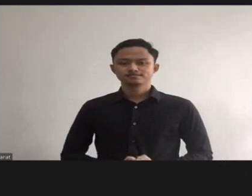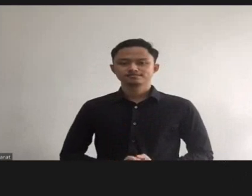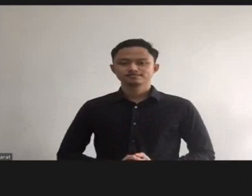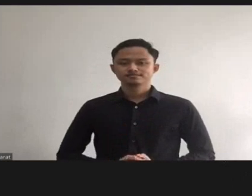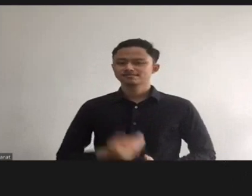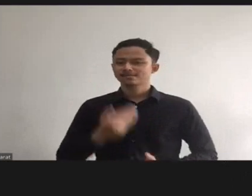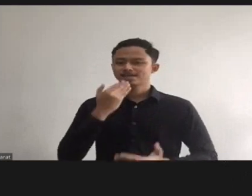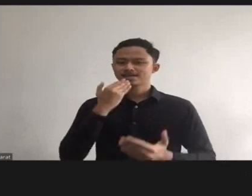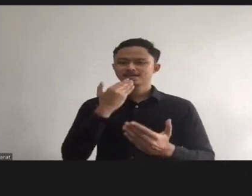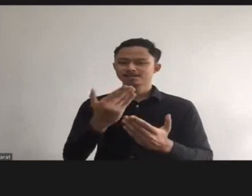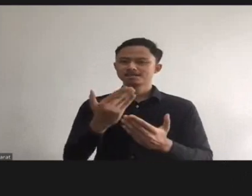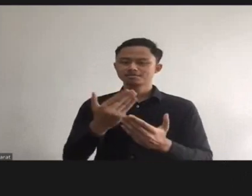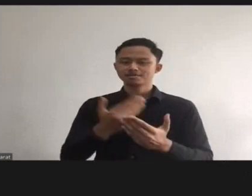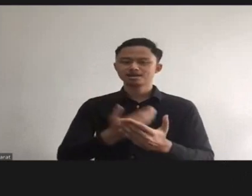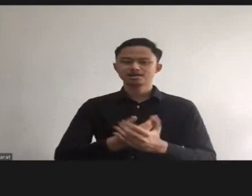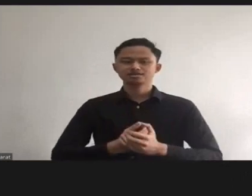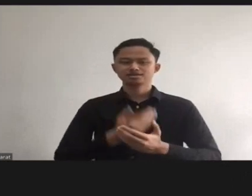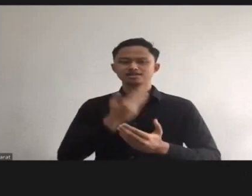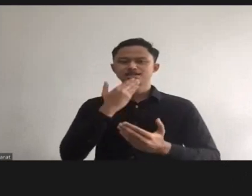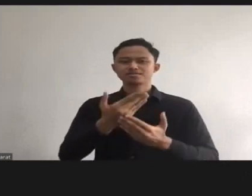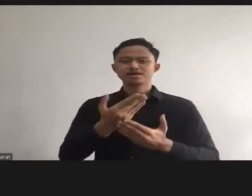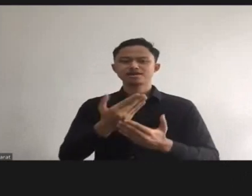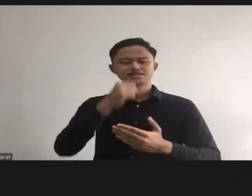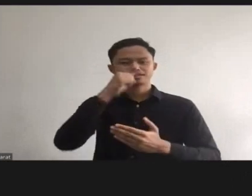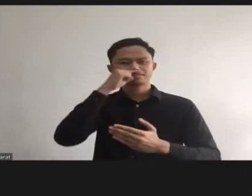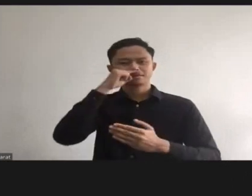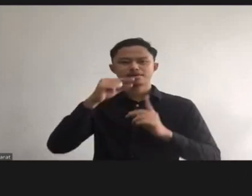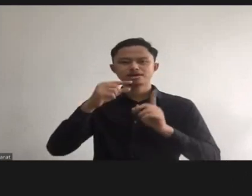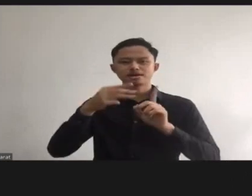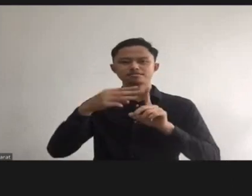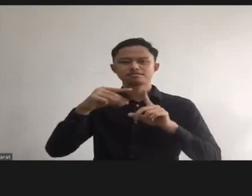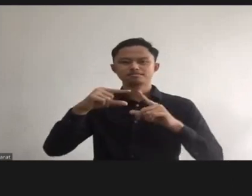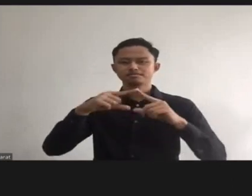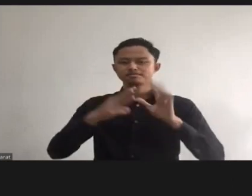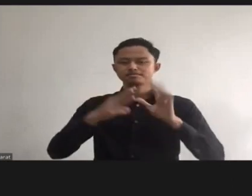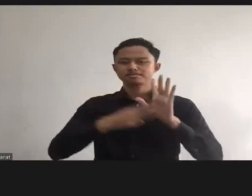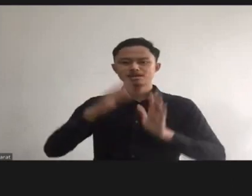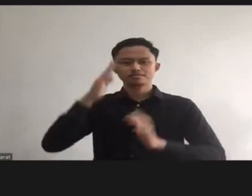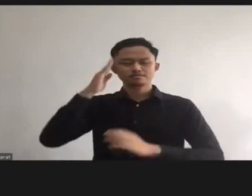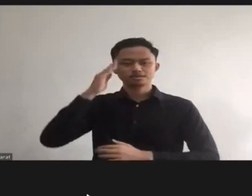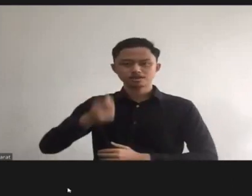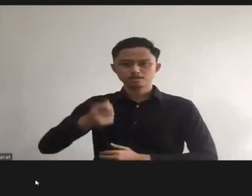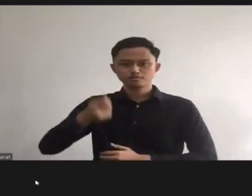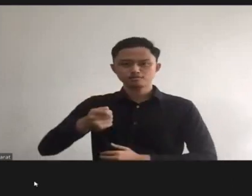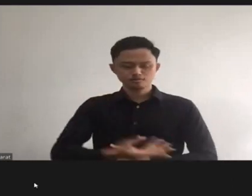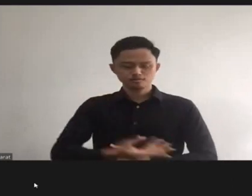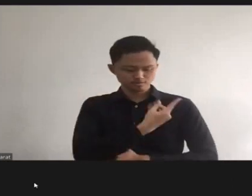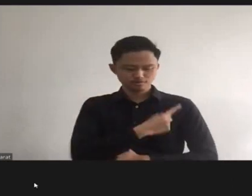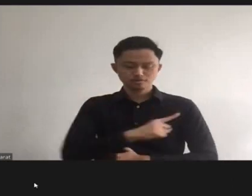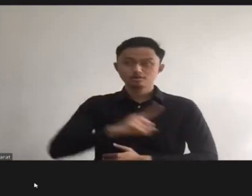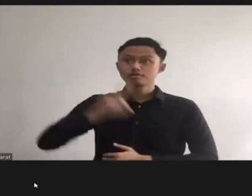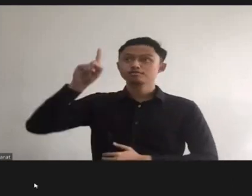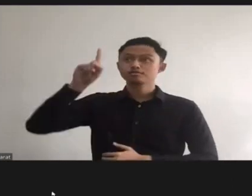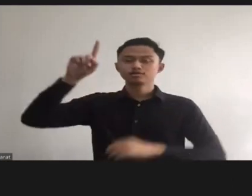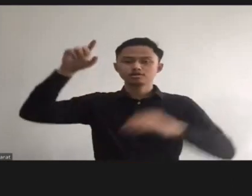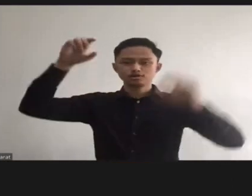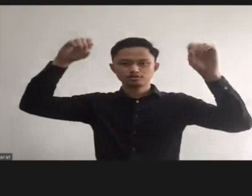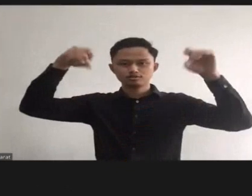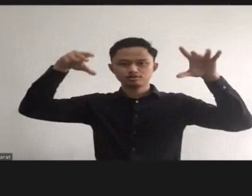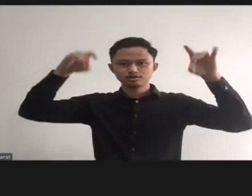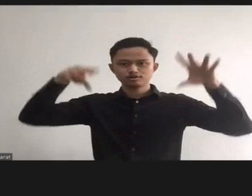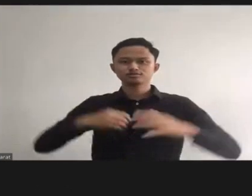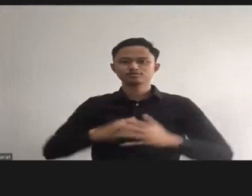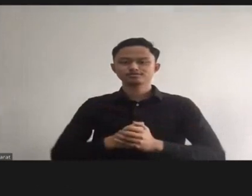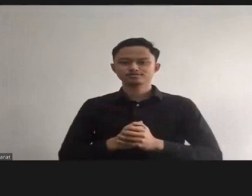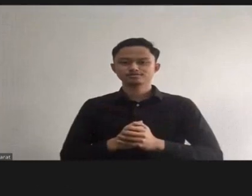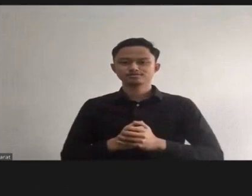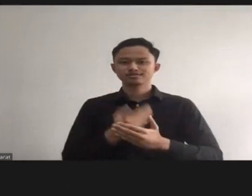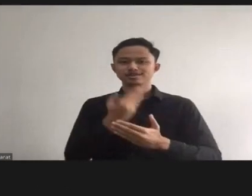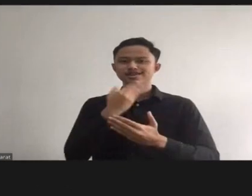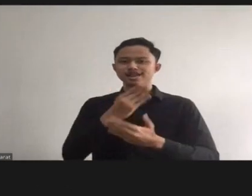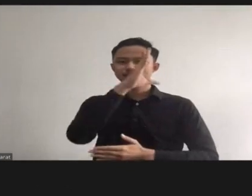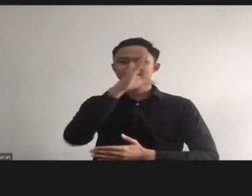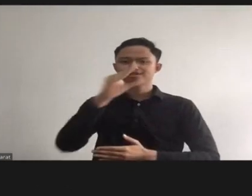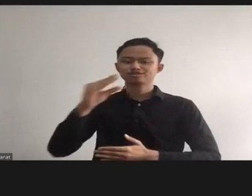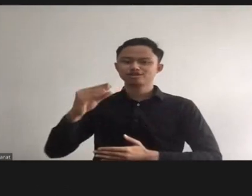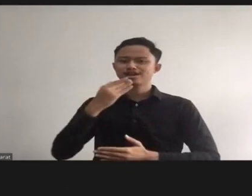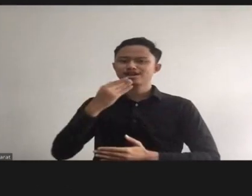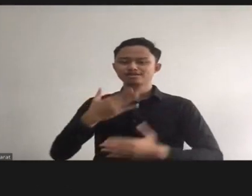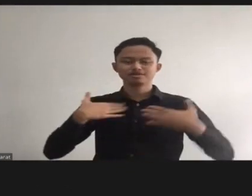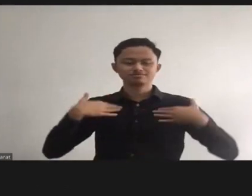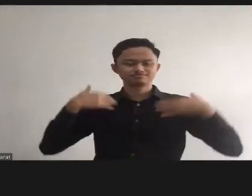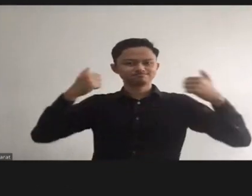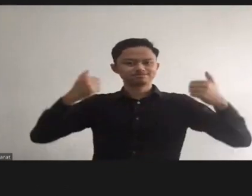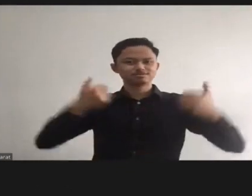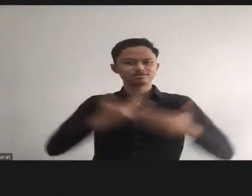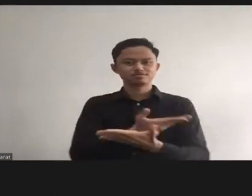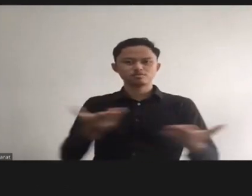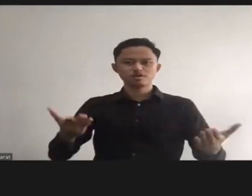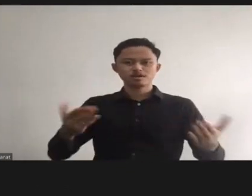Terima kasih Pak Bram. Assalamualaikum warahmatullahi wabarakatuh. Selamat sore, salam sejahtera untuk kita